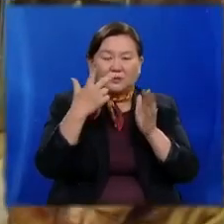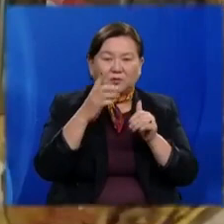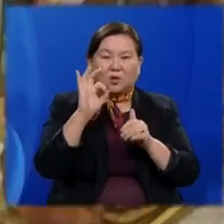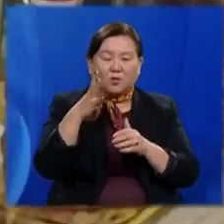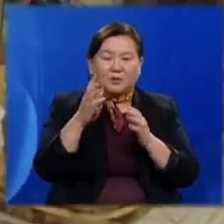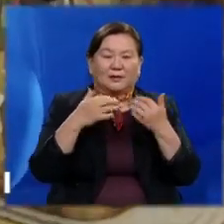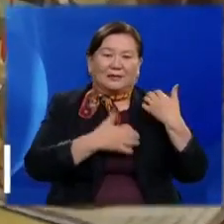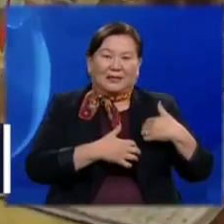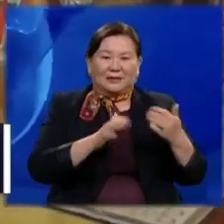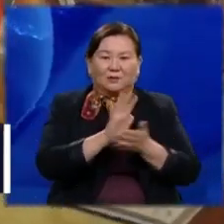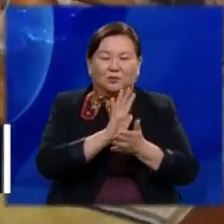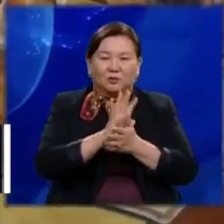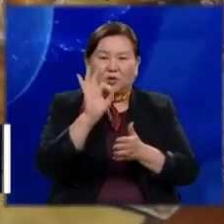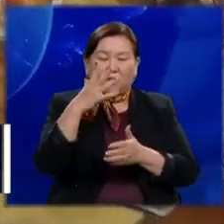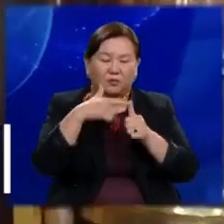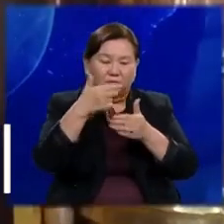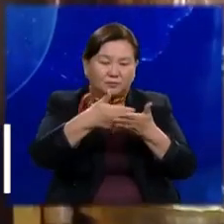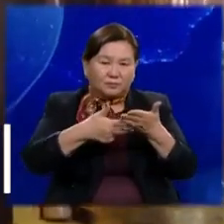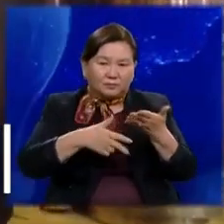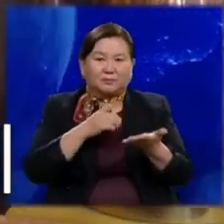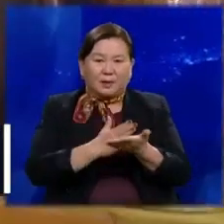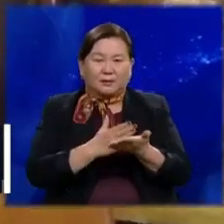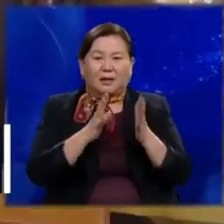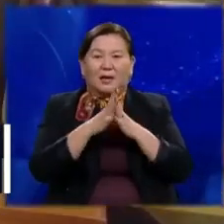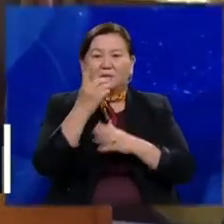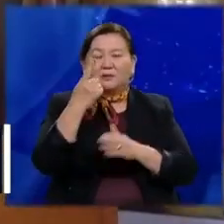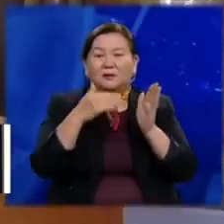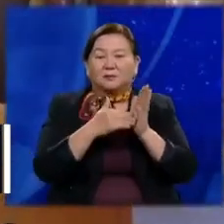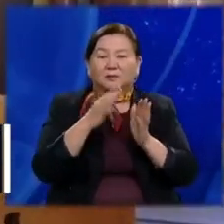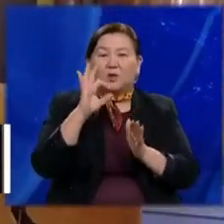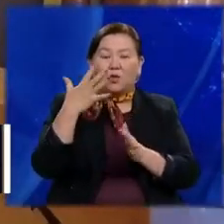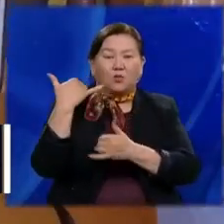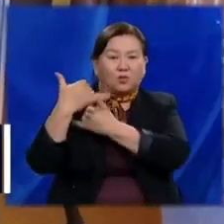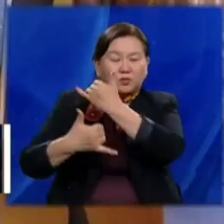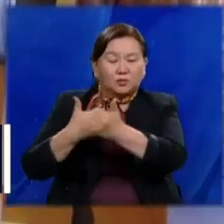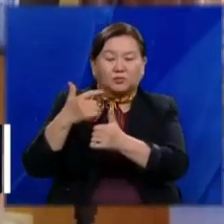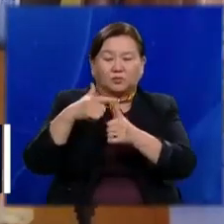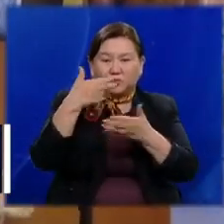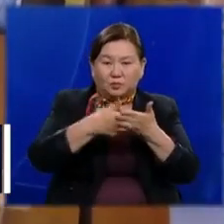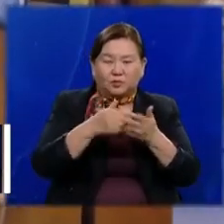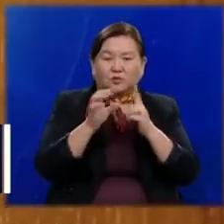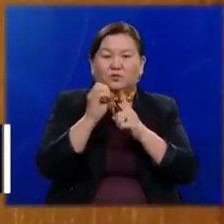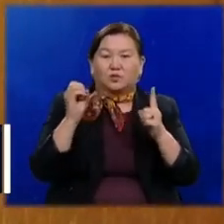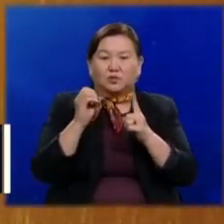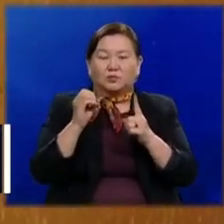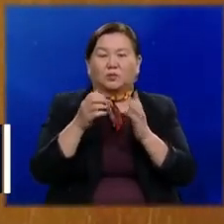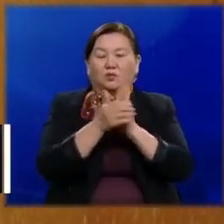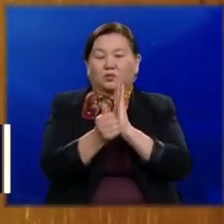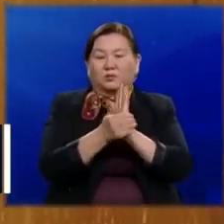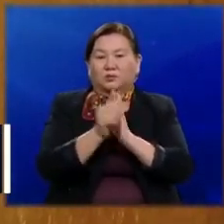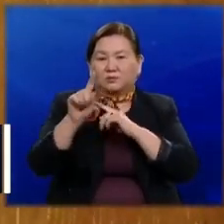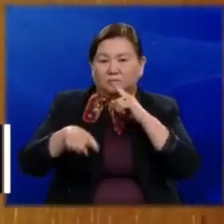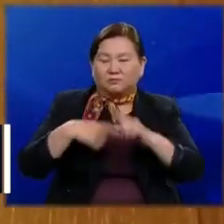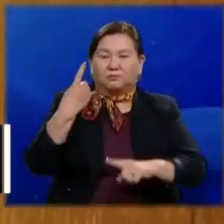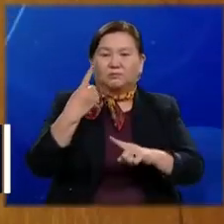яаралтай хамгаалах шаардлагатай өвийн жагсаалтад бүртгэжээ. Харин 11,000 гаруй өвлөн уламжлагч бүртгэгдснээс 100 гаруй нь ур чадварын өндөр